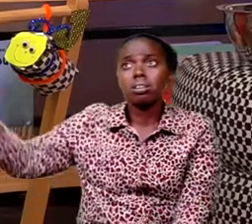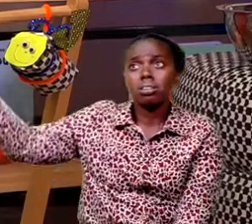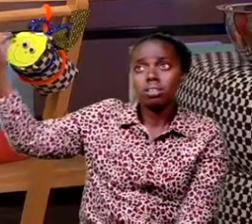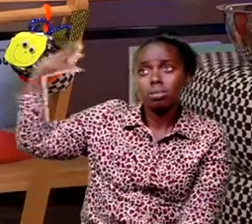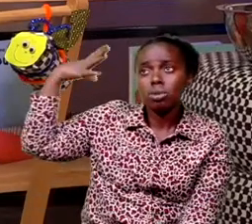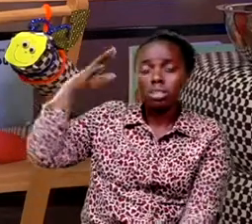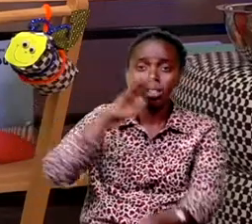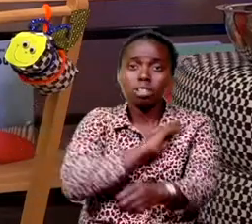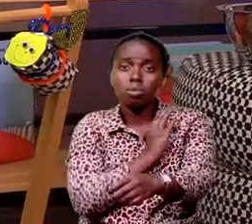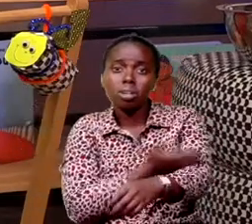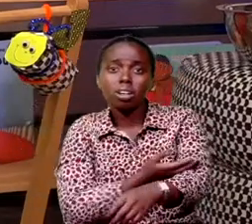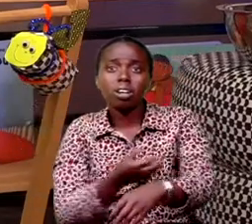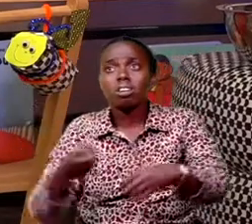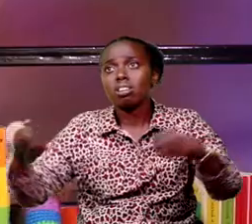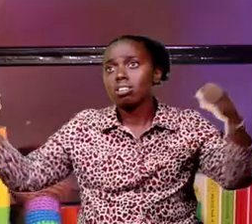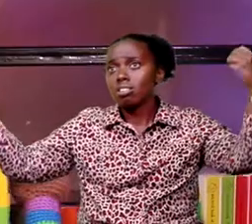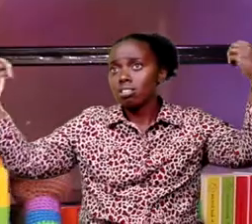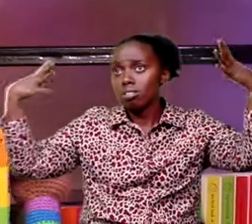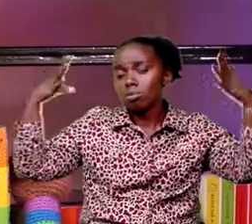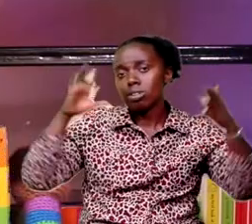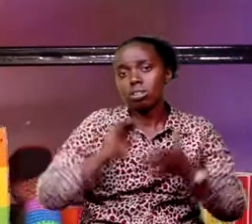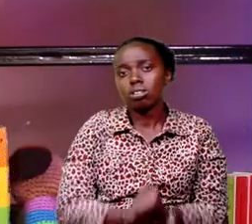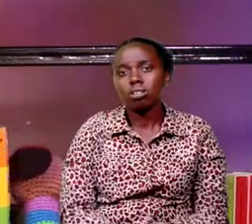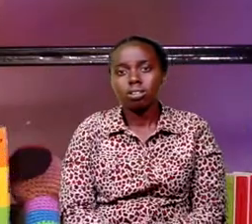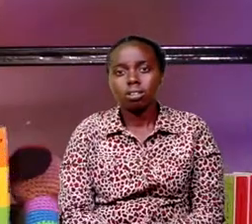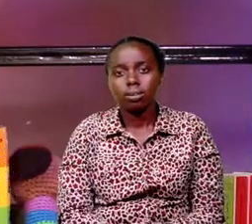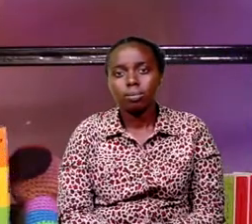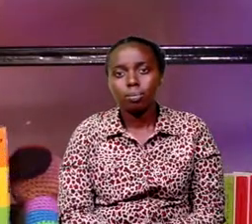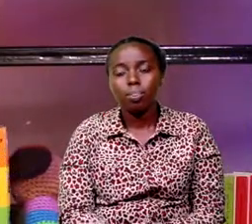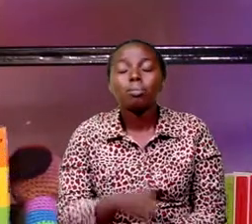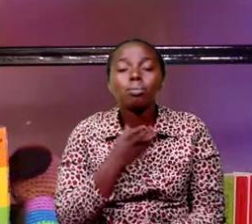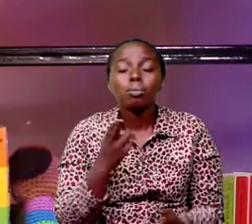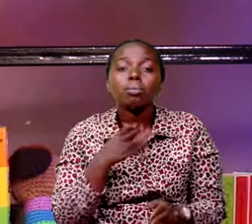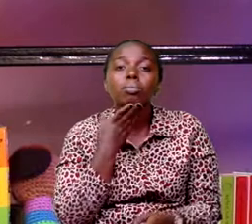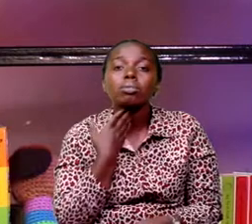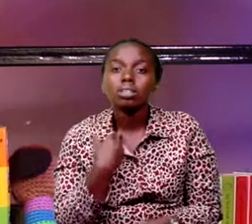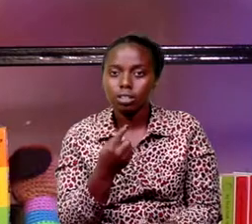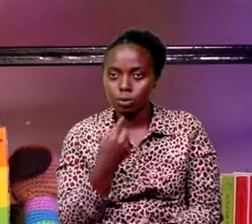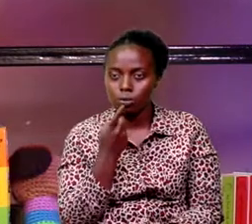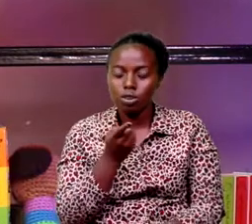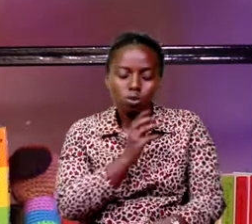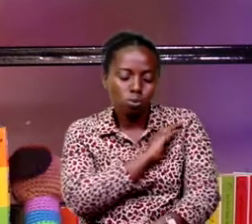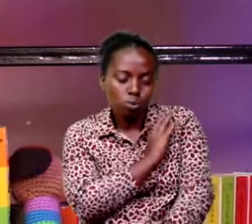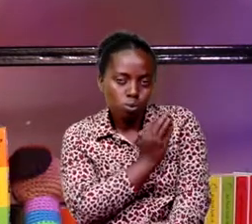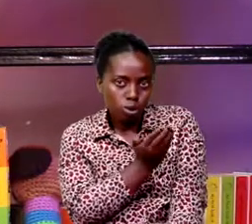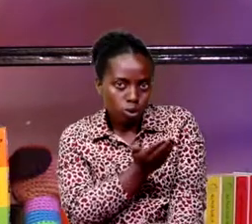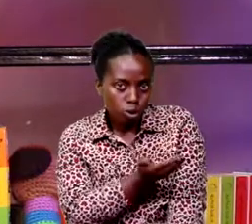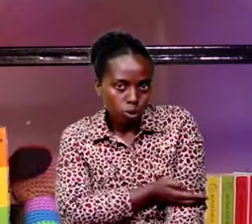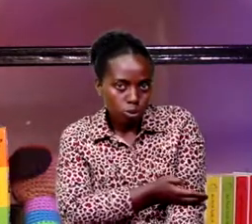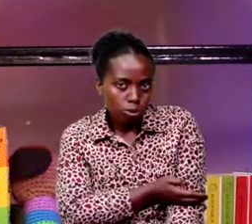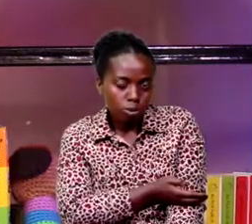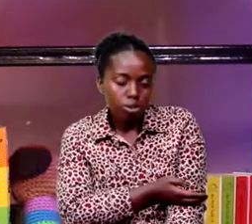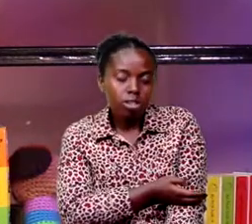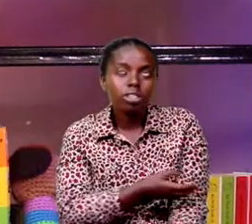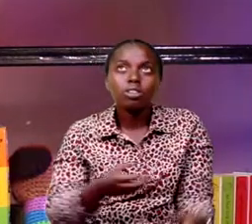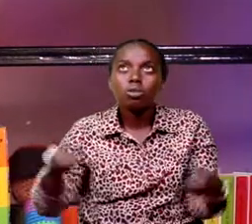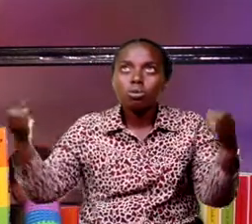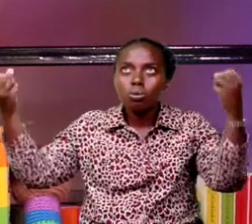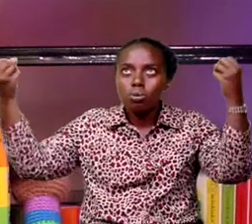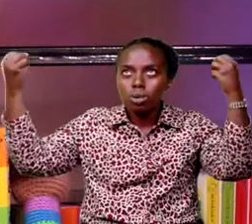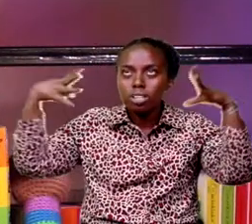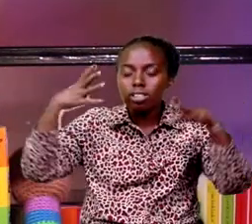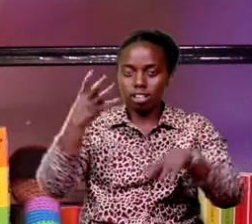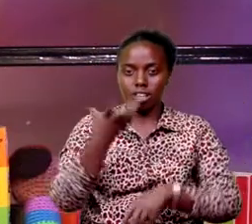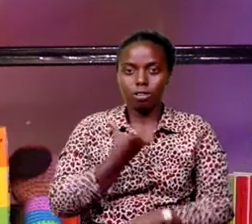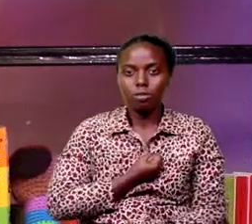z'amashanyarazi, imbaraga z'imirasire. Imbaraga z'imirasire baba bashatse kuvuga ubushobozi iyo mirasire